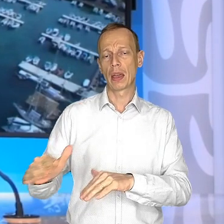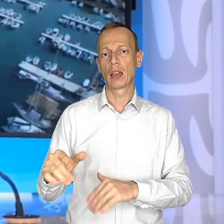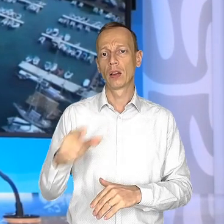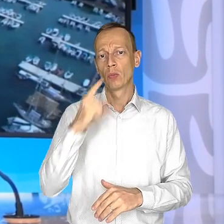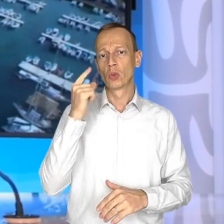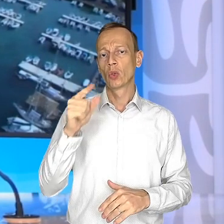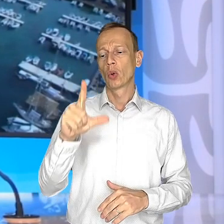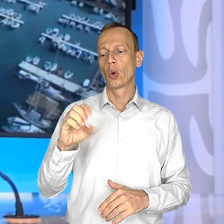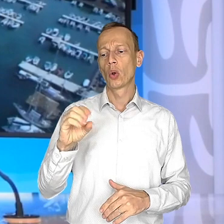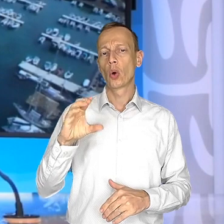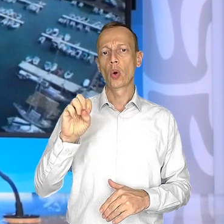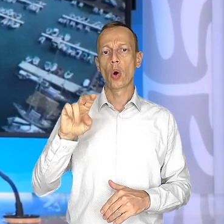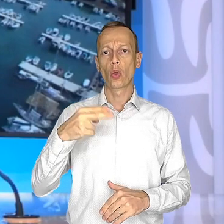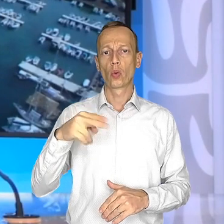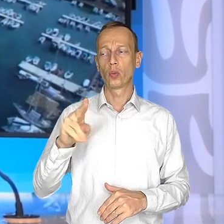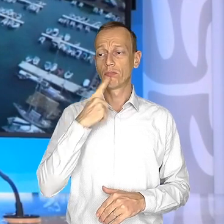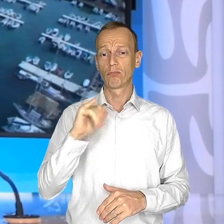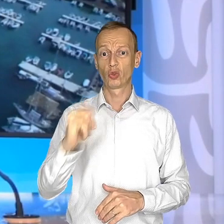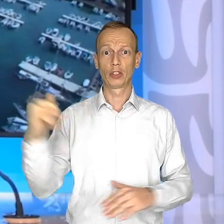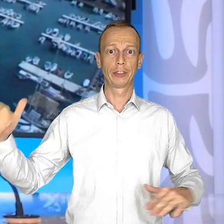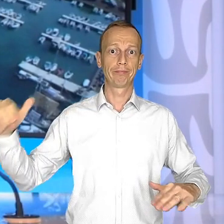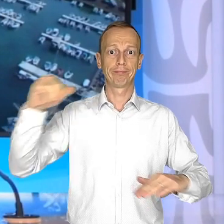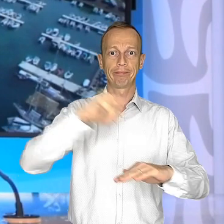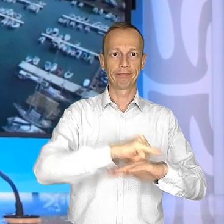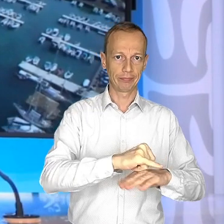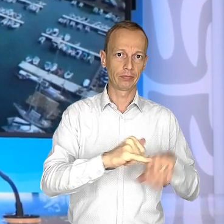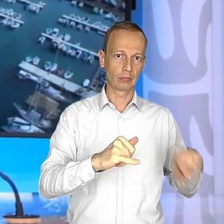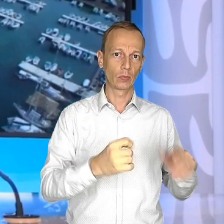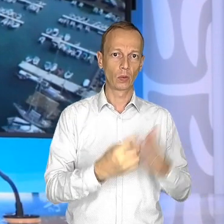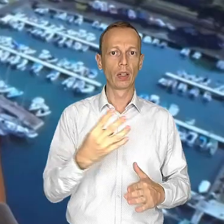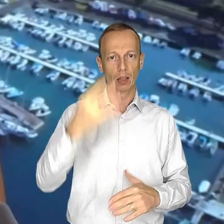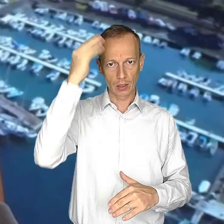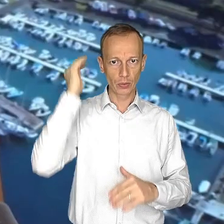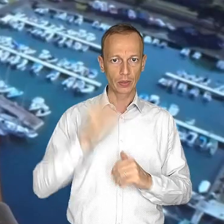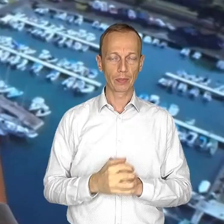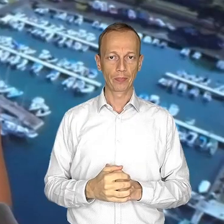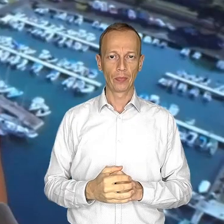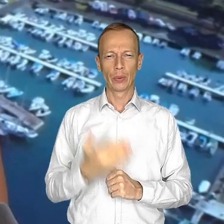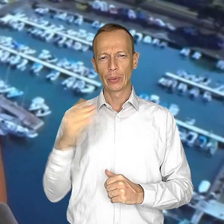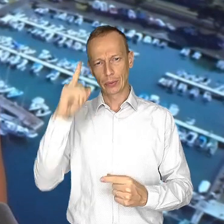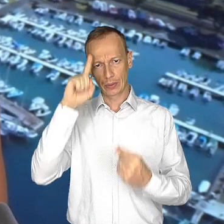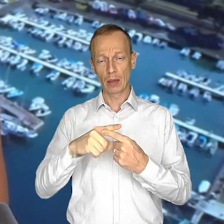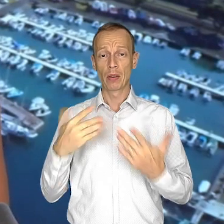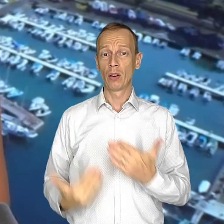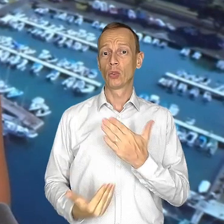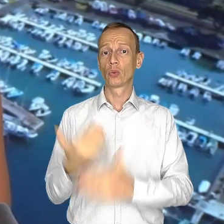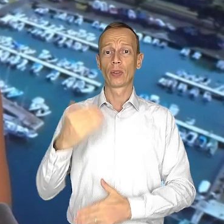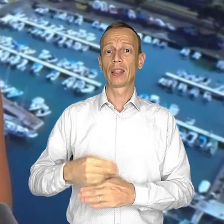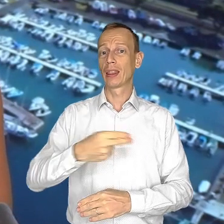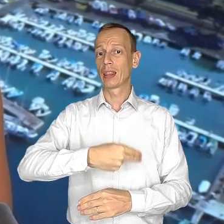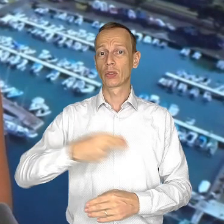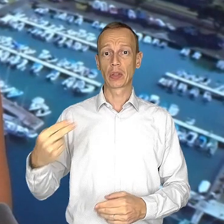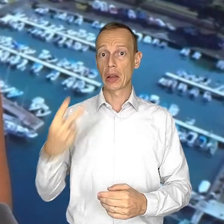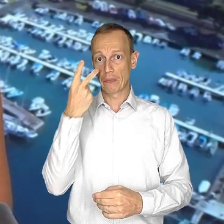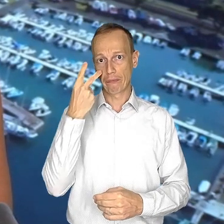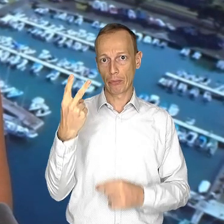décoller de l'Hexagone jeudi pour se rendre donc en Nouvelle-Calédonie. Dans un tout autre domaine, la Journée nationale de la vue